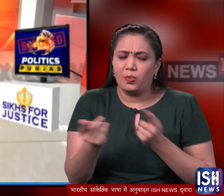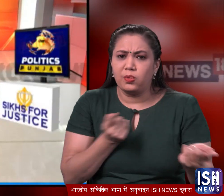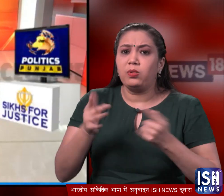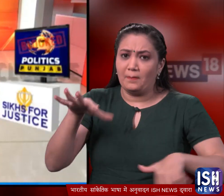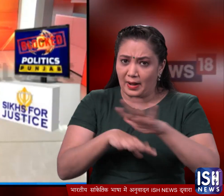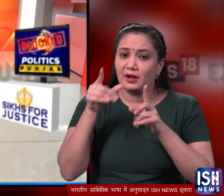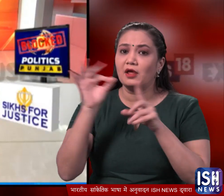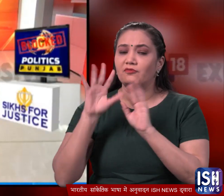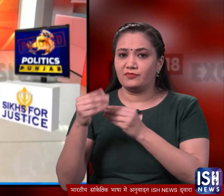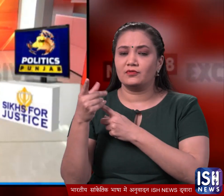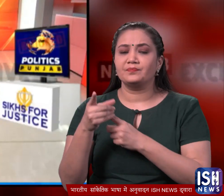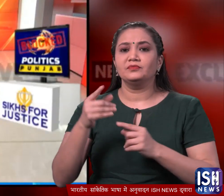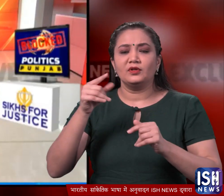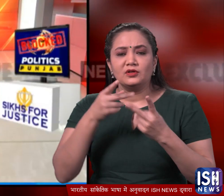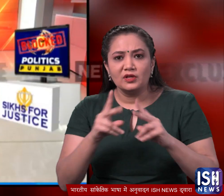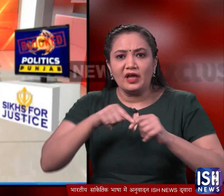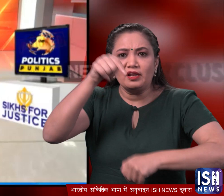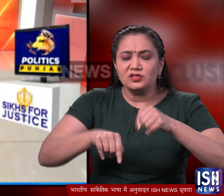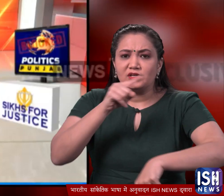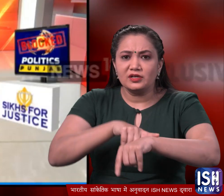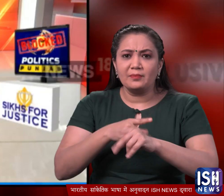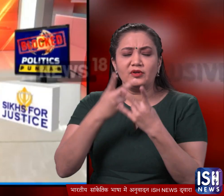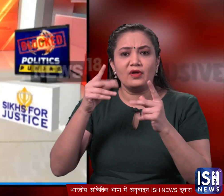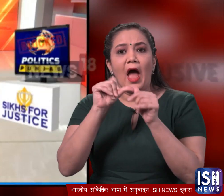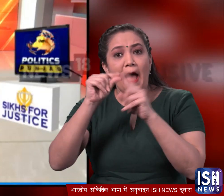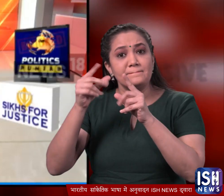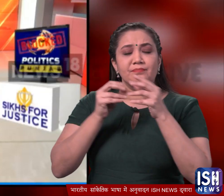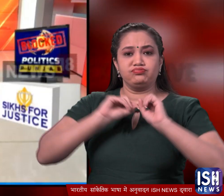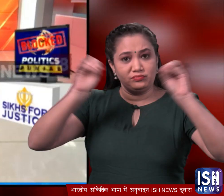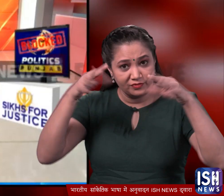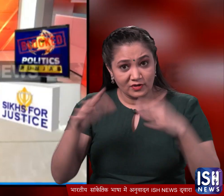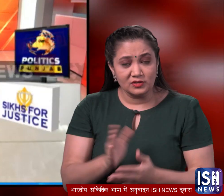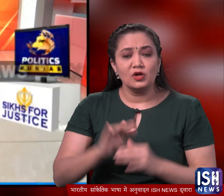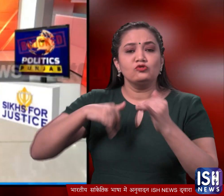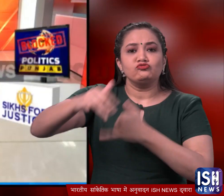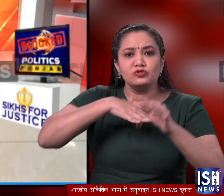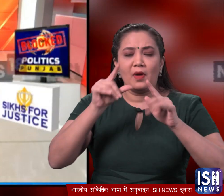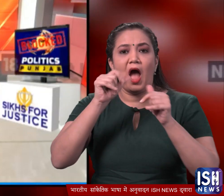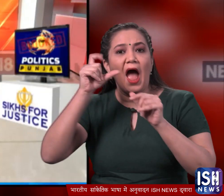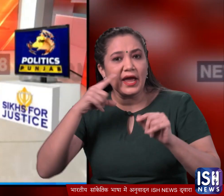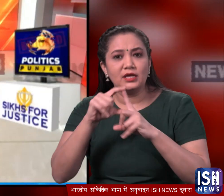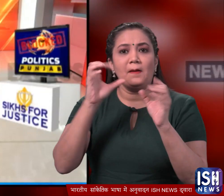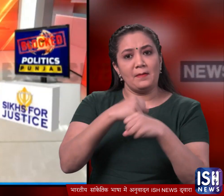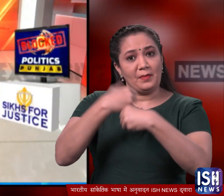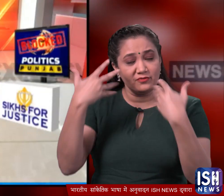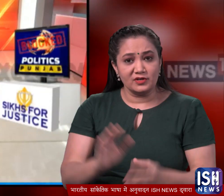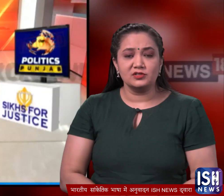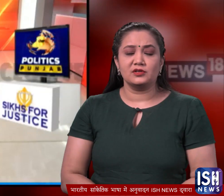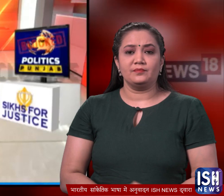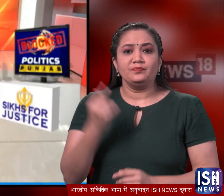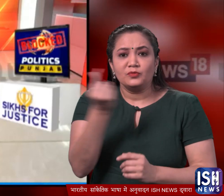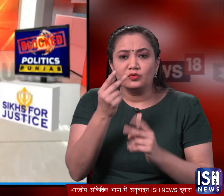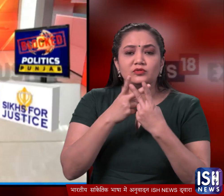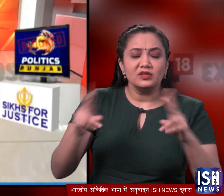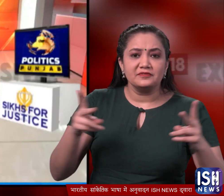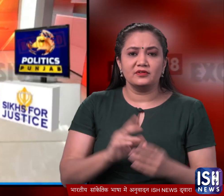माहौल बिगाड़ने की कोशिश थी, जिसके लिए चैनल ने चुनाव के दौरान ही नए ऐप भी जारी किए और नए सोशल मीडिया अकाउंट भी बनाए, जिनमें